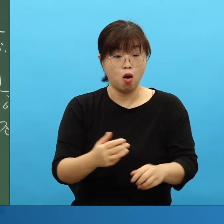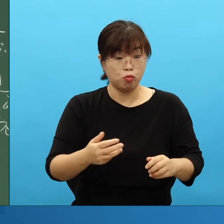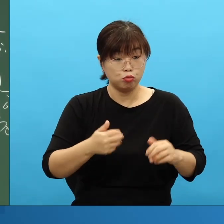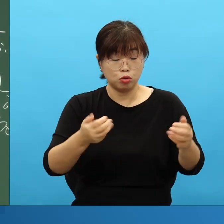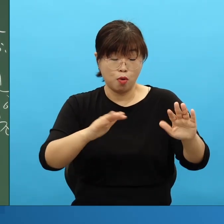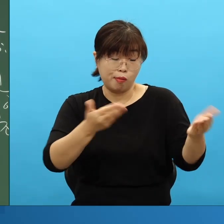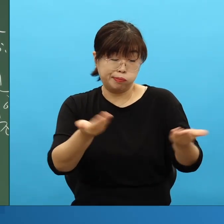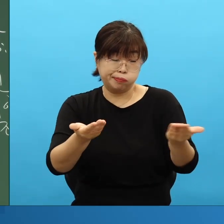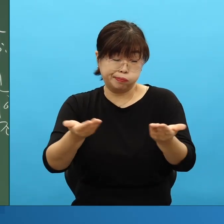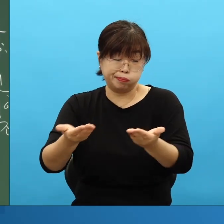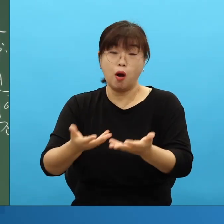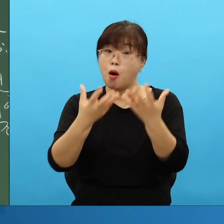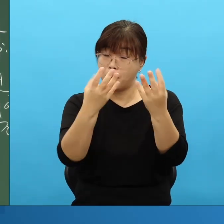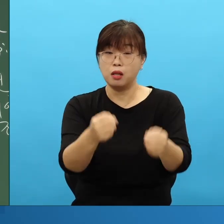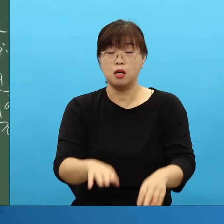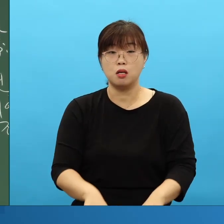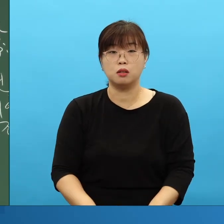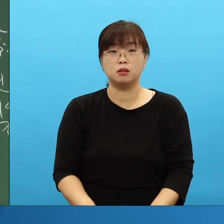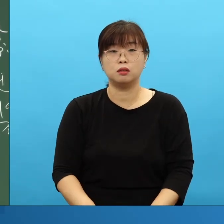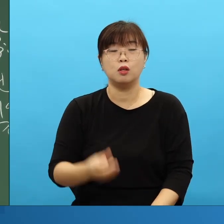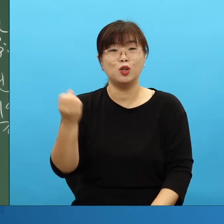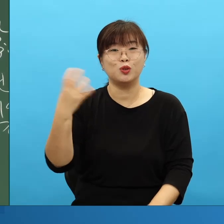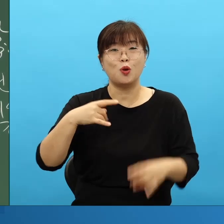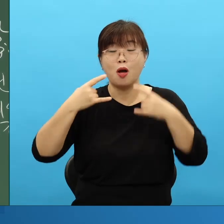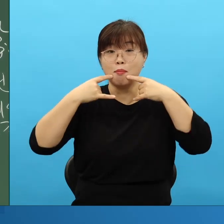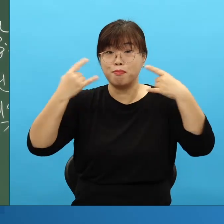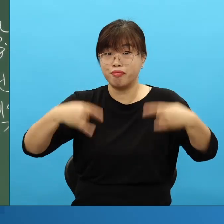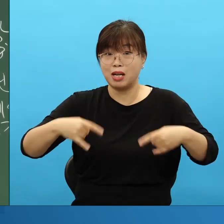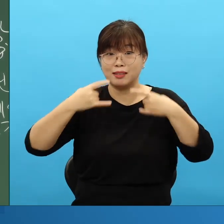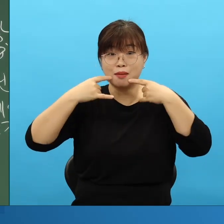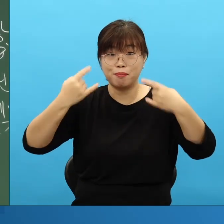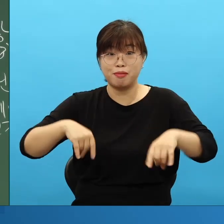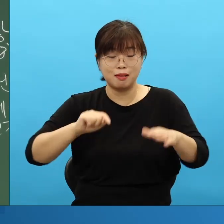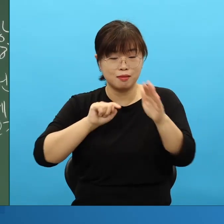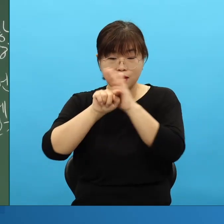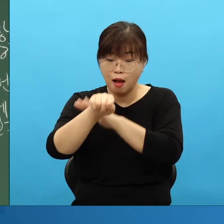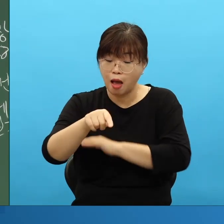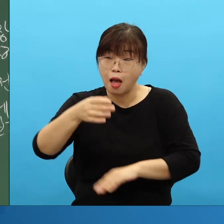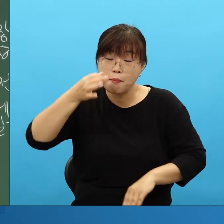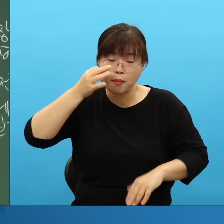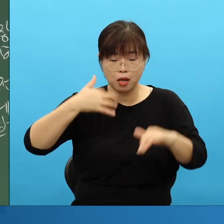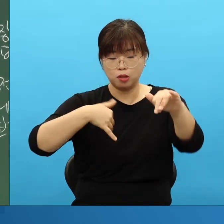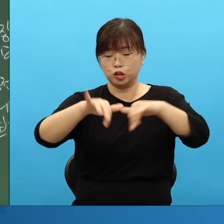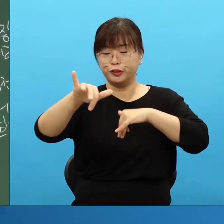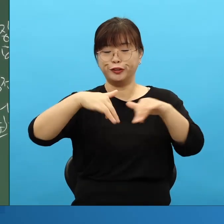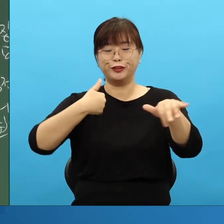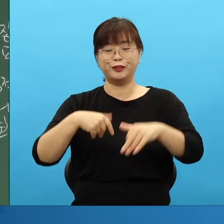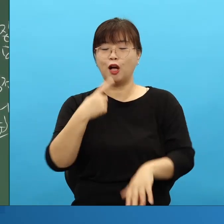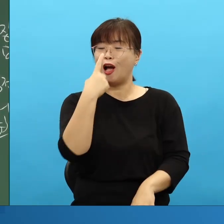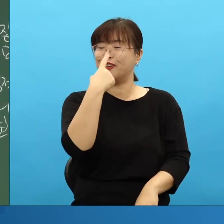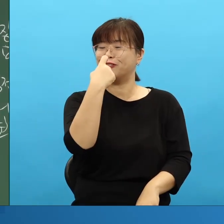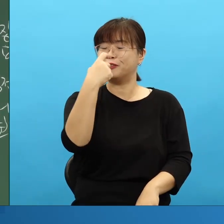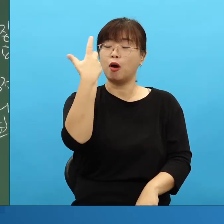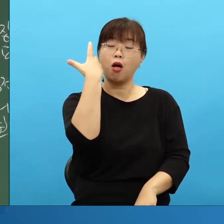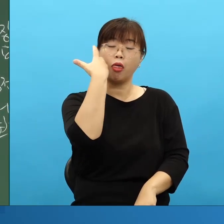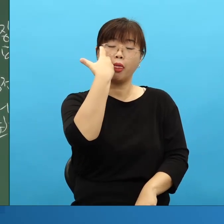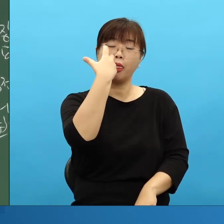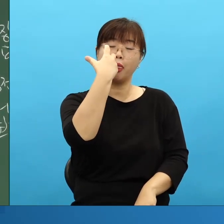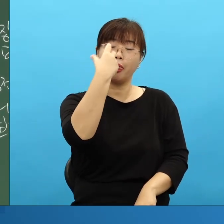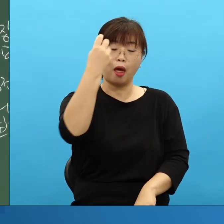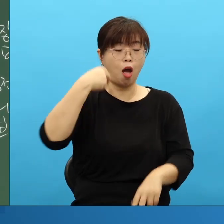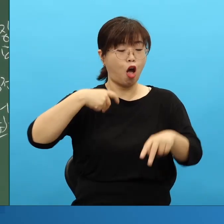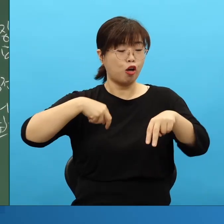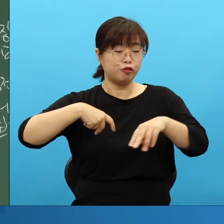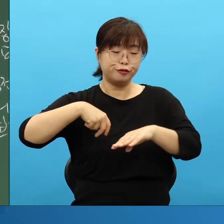여러분, 프랑스 가 보면요. 정말 옷 멋있고 입고 다니는 사람들이 있습니다. And if you go to France, you see a lot of people who are